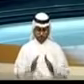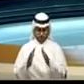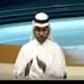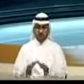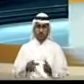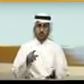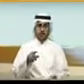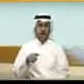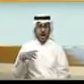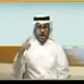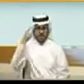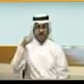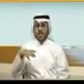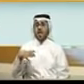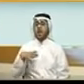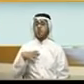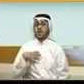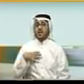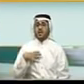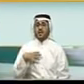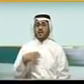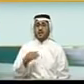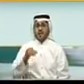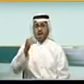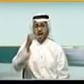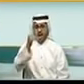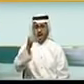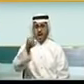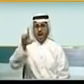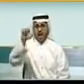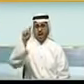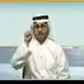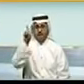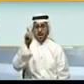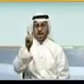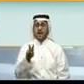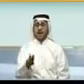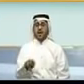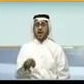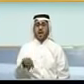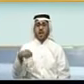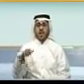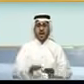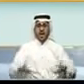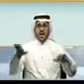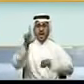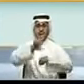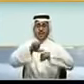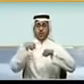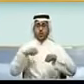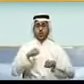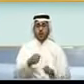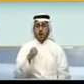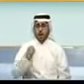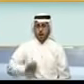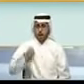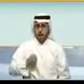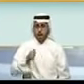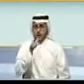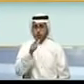أكد صاحب السمو الملكي الأمير خليفة بن سلمان الخليفة رئيس الوزراء بمملكة البحرين أن المملكة